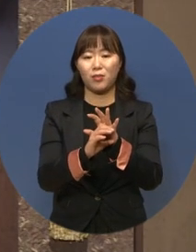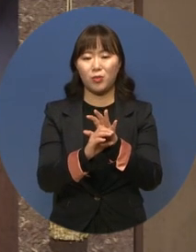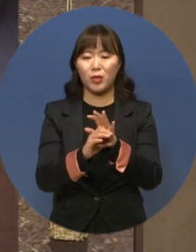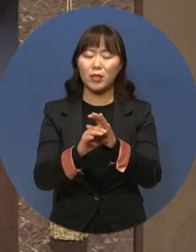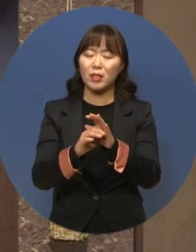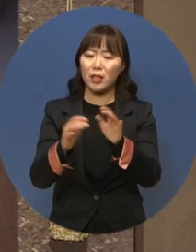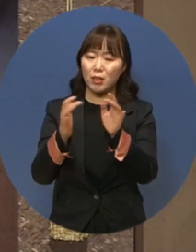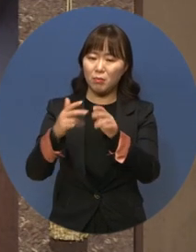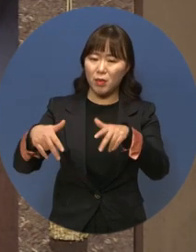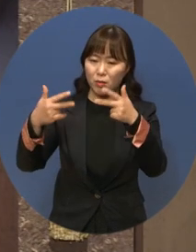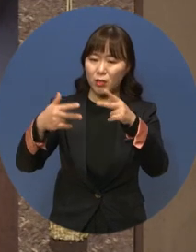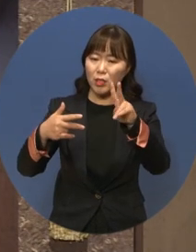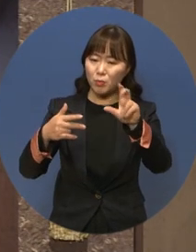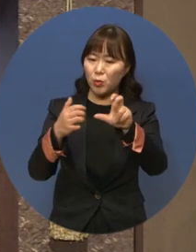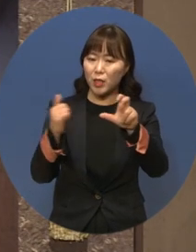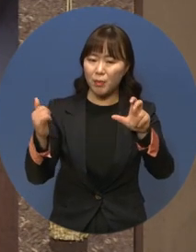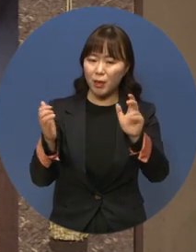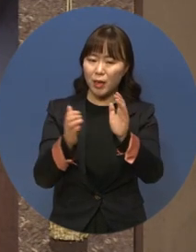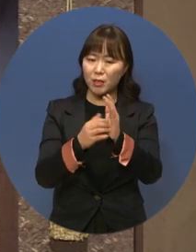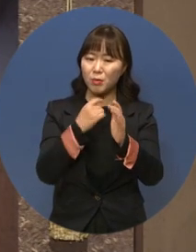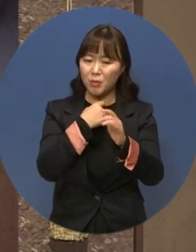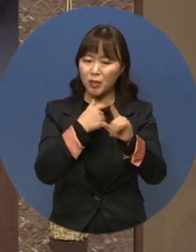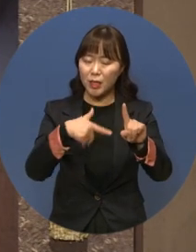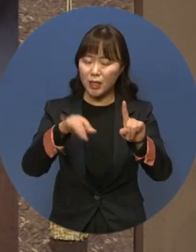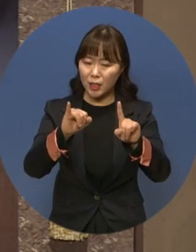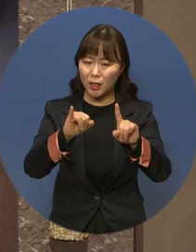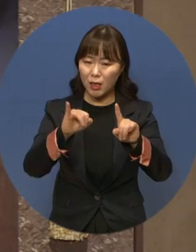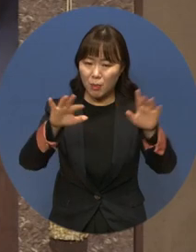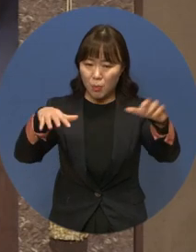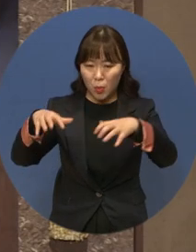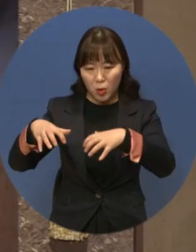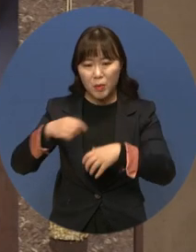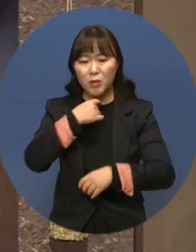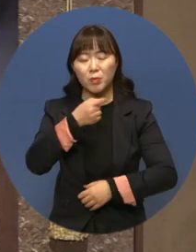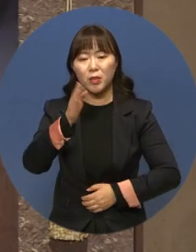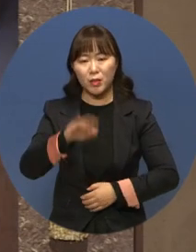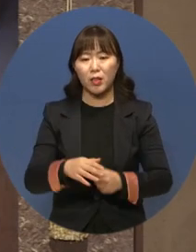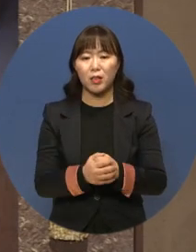원테크로 해서 25명까지 하려고 일기를 모집하려고 했었는데 네.